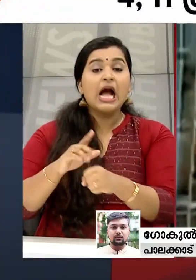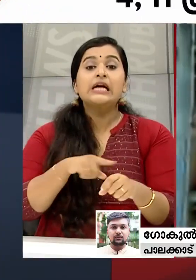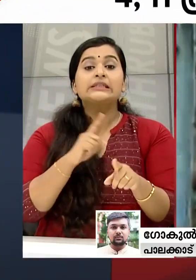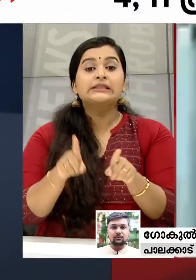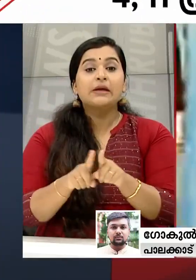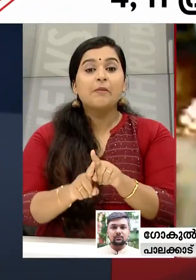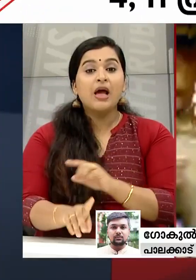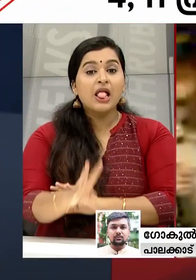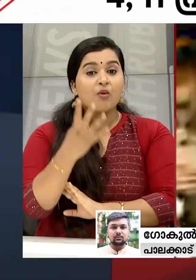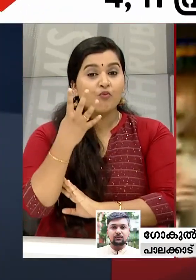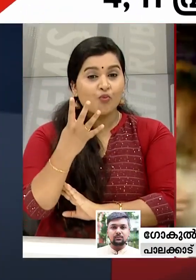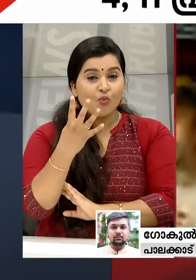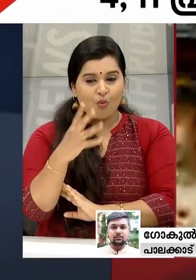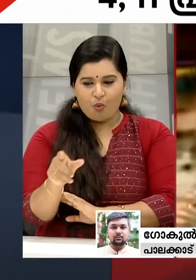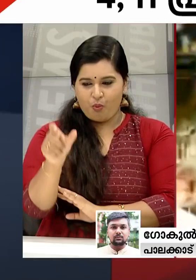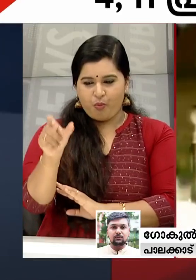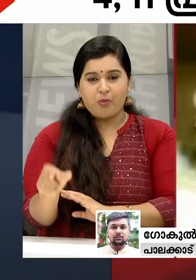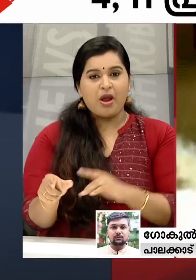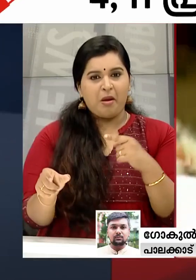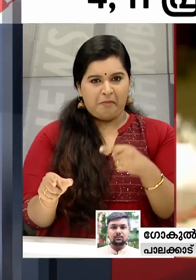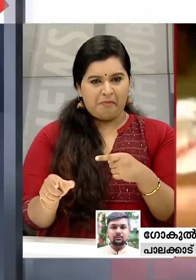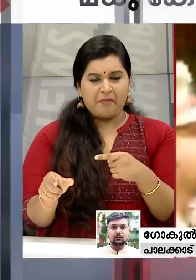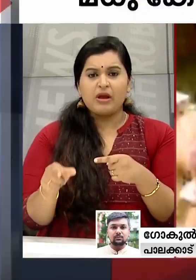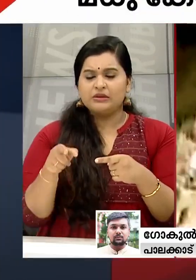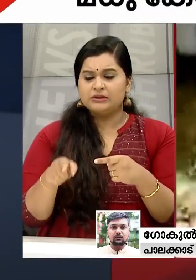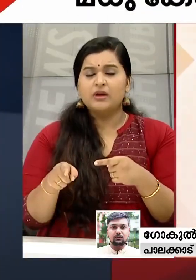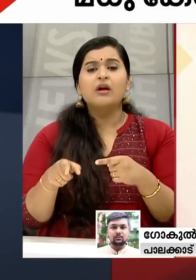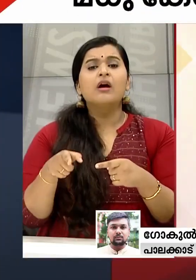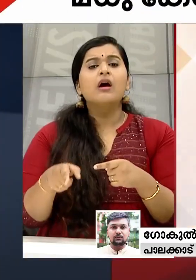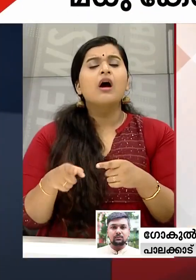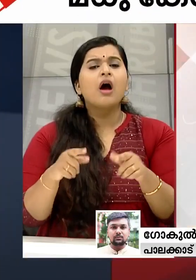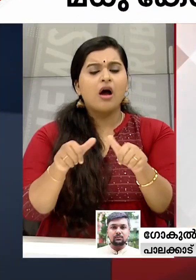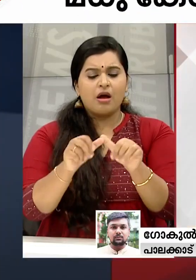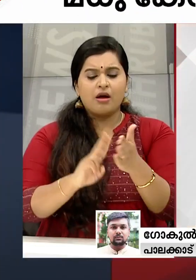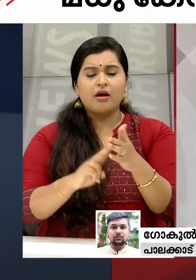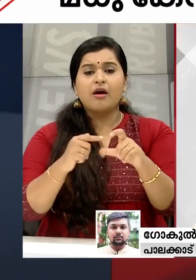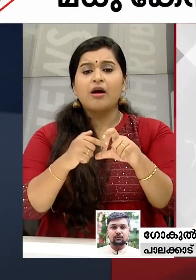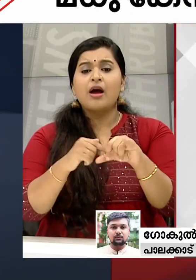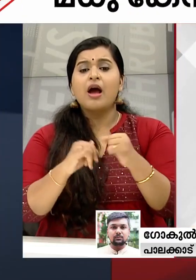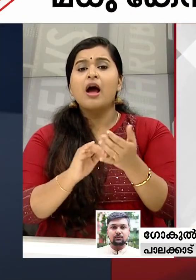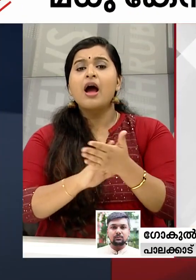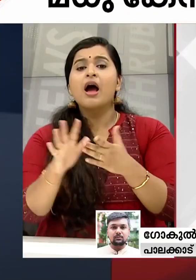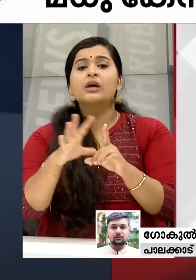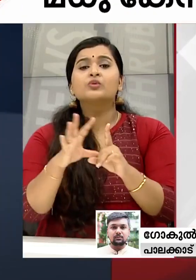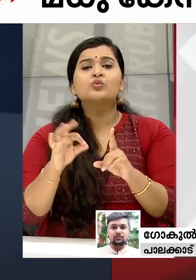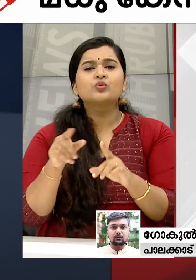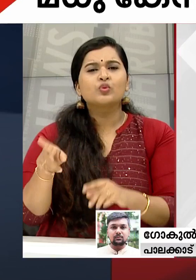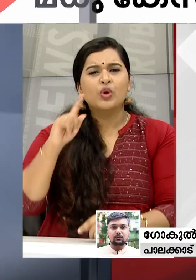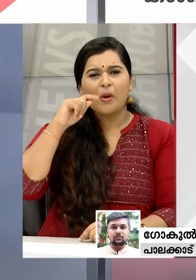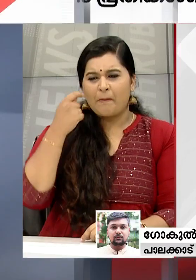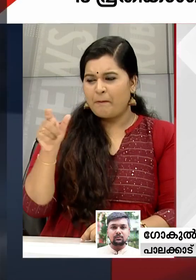ആരോപിച്ചിരുന്ന ഈ പറയുന്ന മധുവിന്റെ ചിത്രം സമൂഹ മാധ്യമങ്ങളിൽ പ്രചരിപ്പിച്ചു എന്ന കുറ്റവും